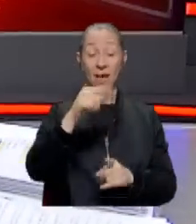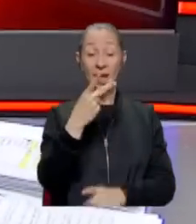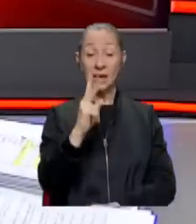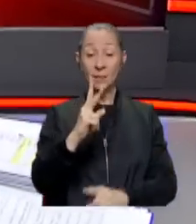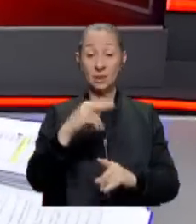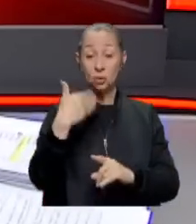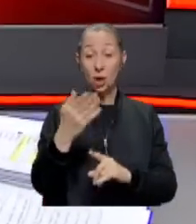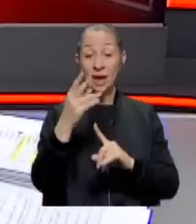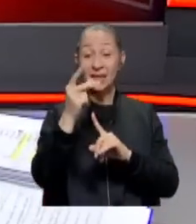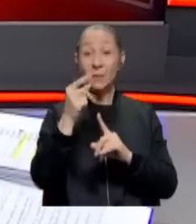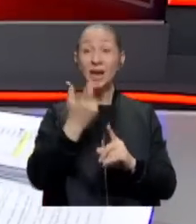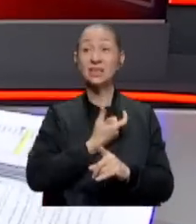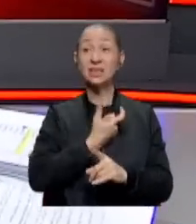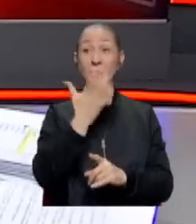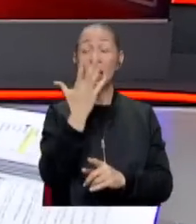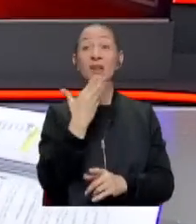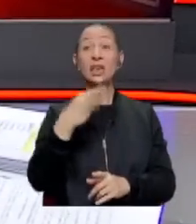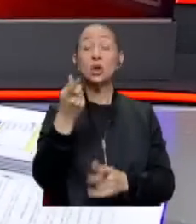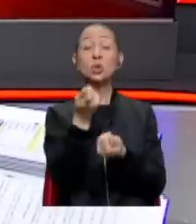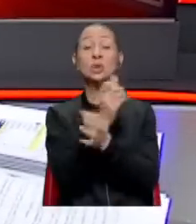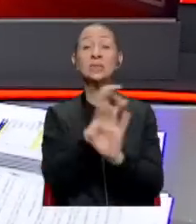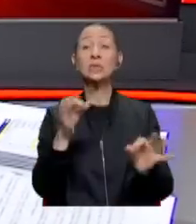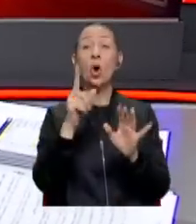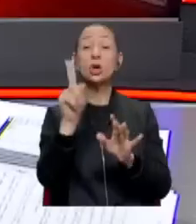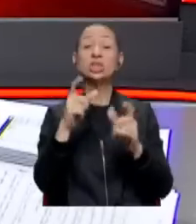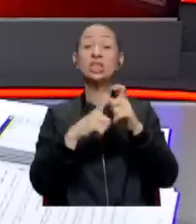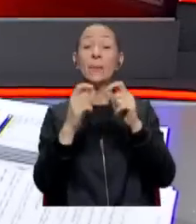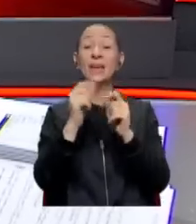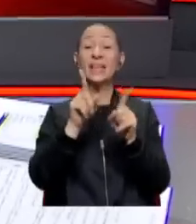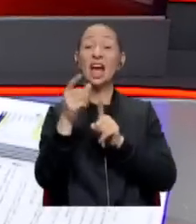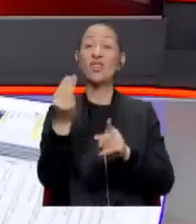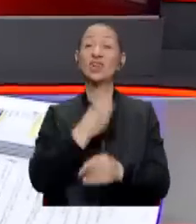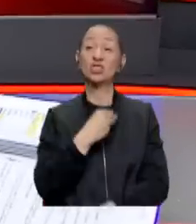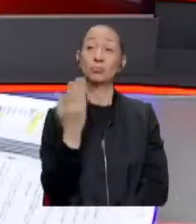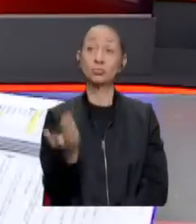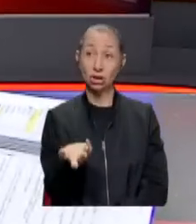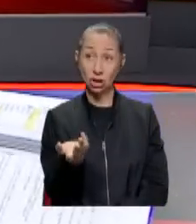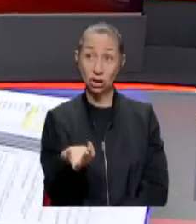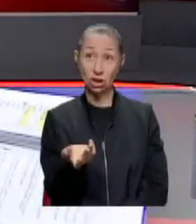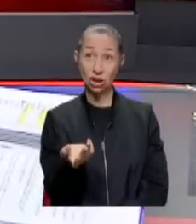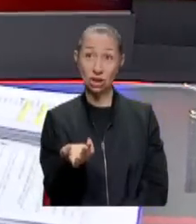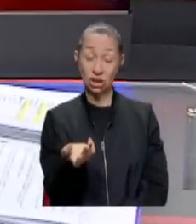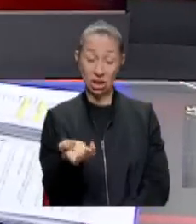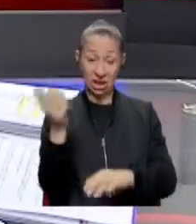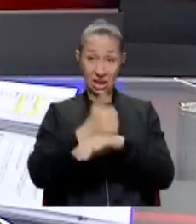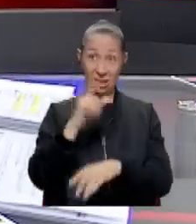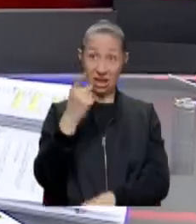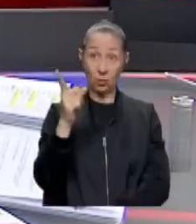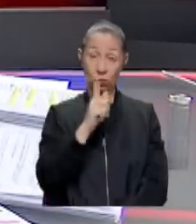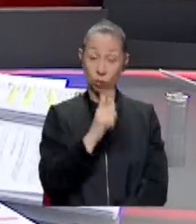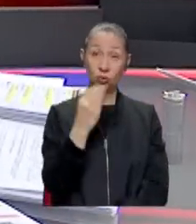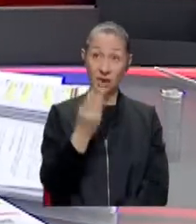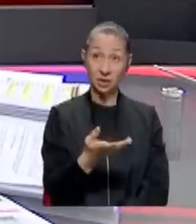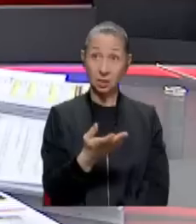2000 sonrası intibak yasası bekliyorlar gençlere ücretsiz 10 GB internet vereceklermiş iktidar bunu